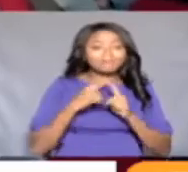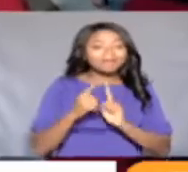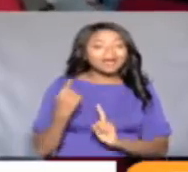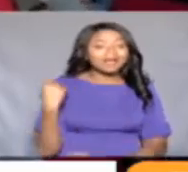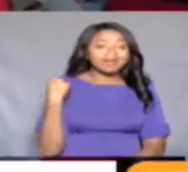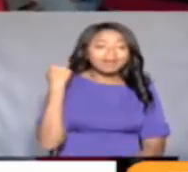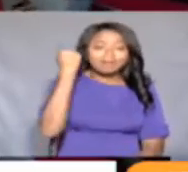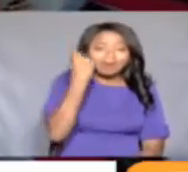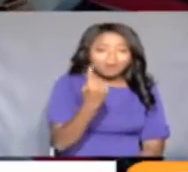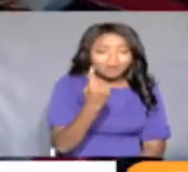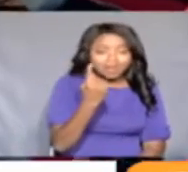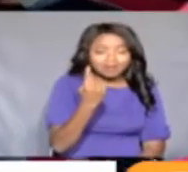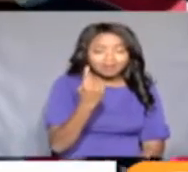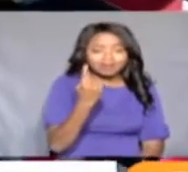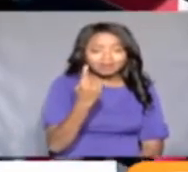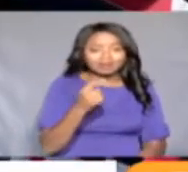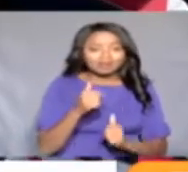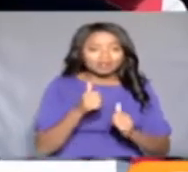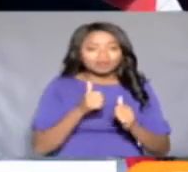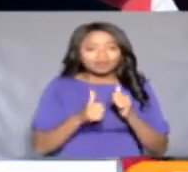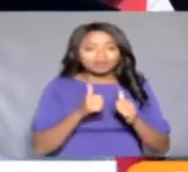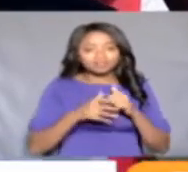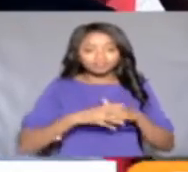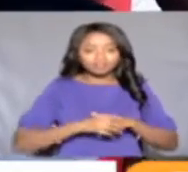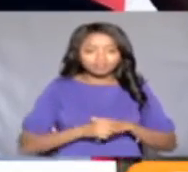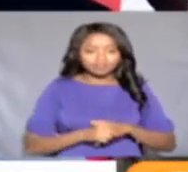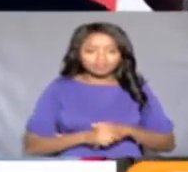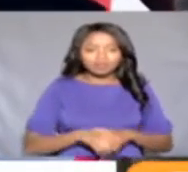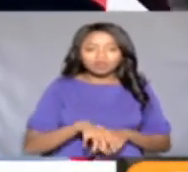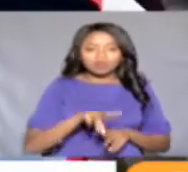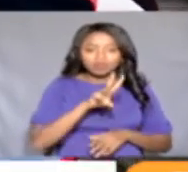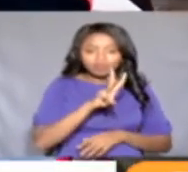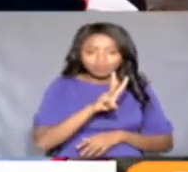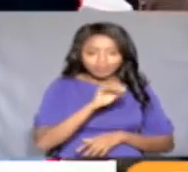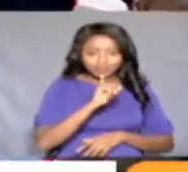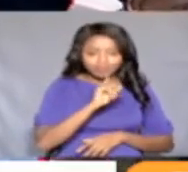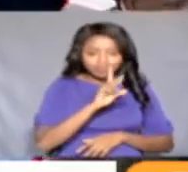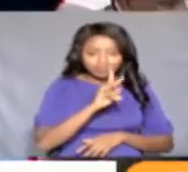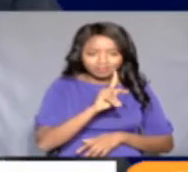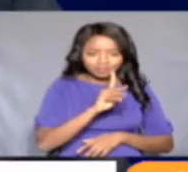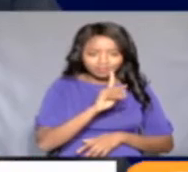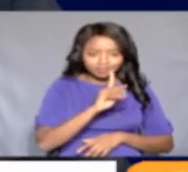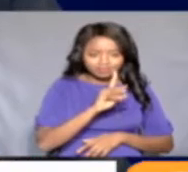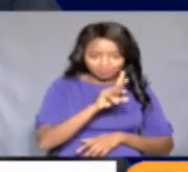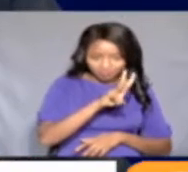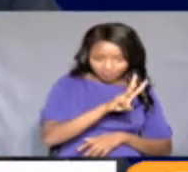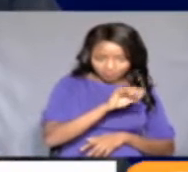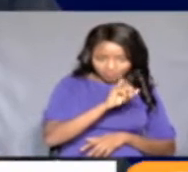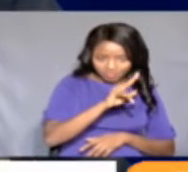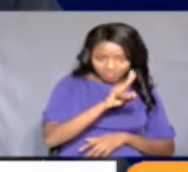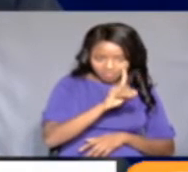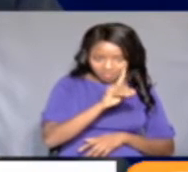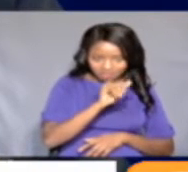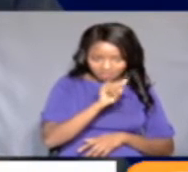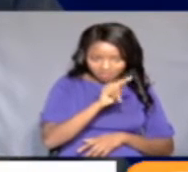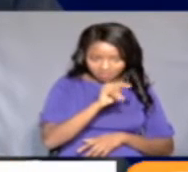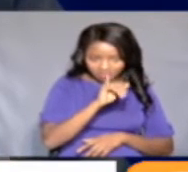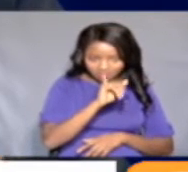nitataja inaitwa Withania somnifera. Withania somnifera nimetumia ku